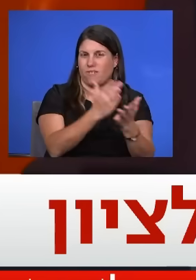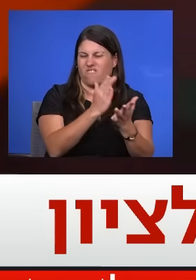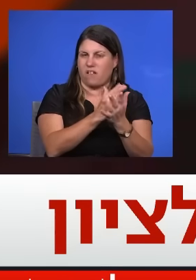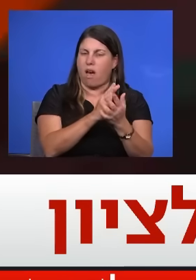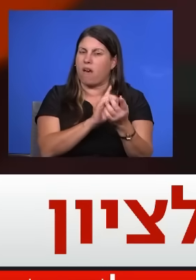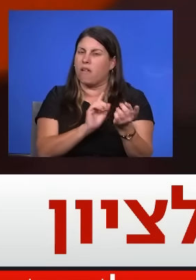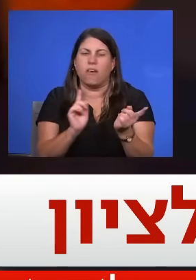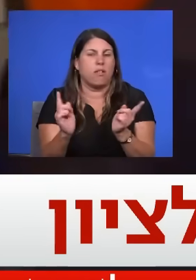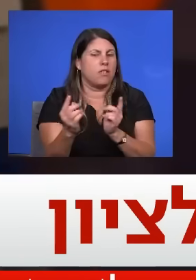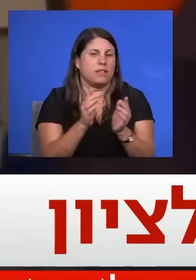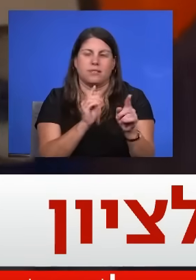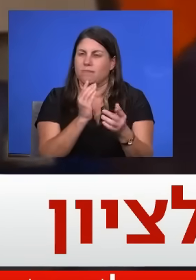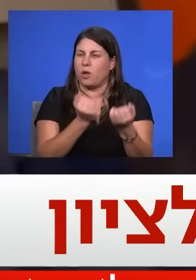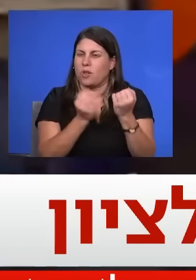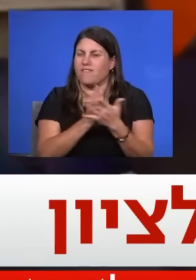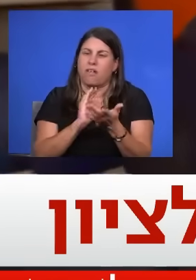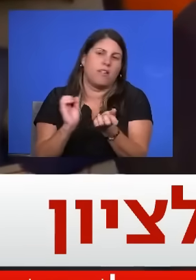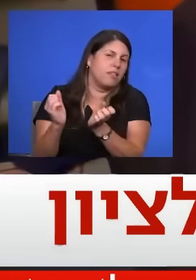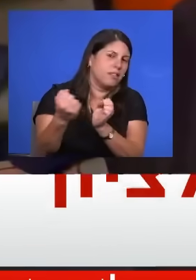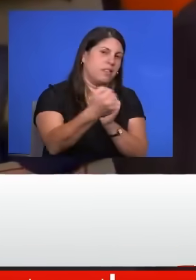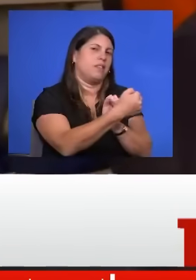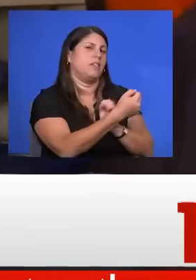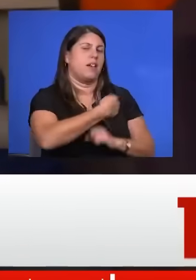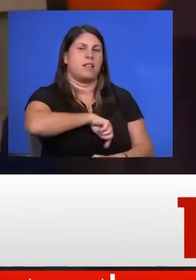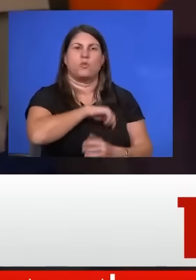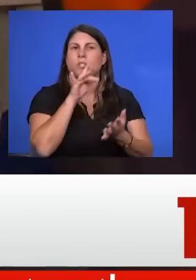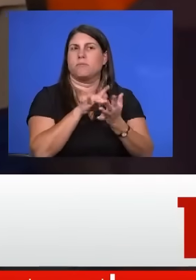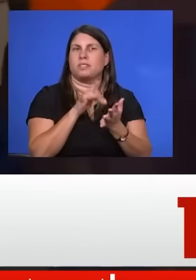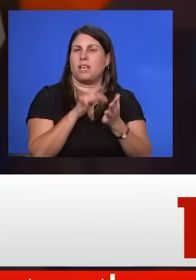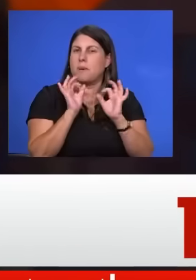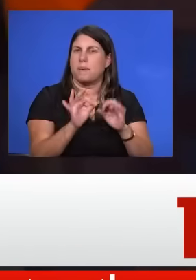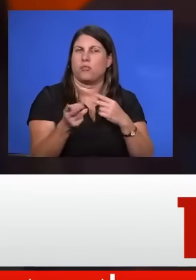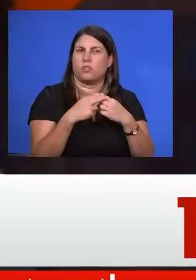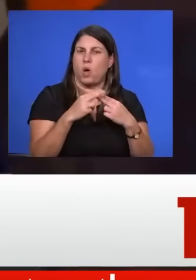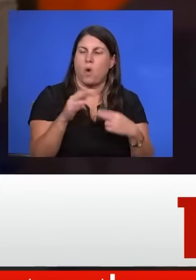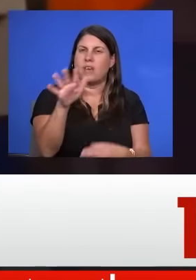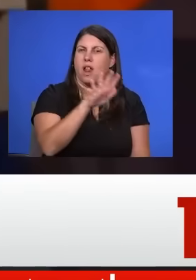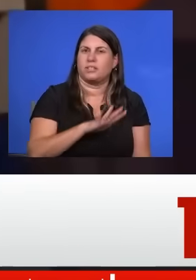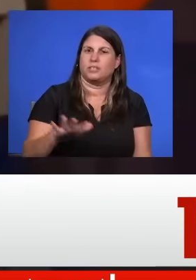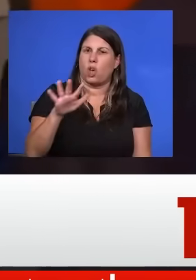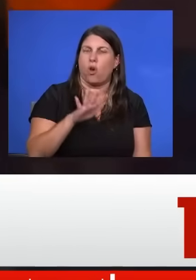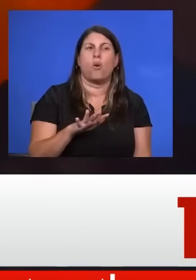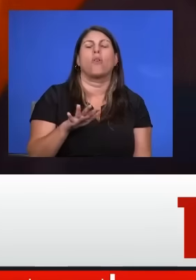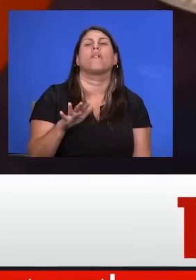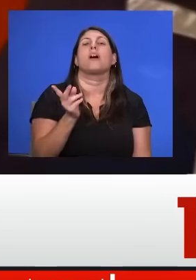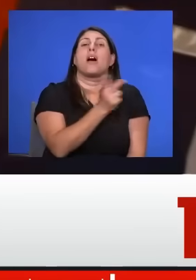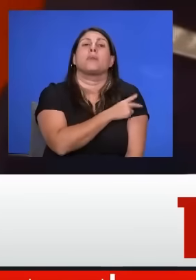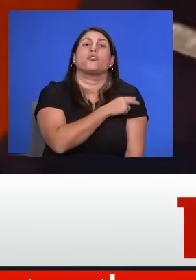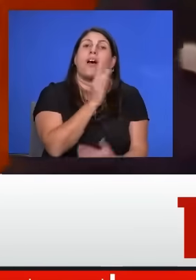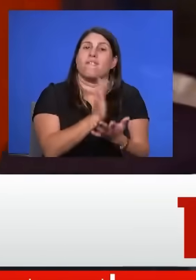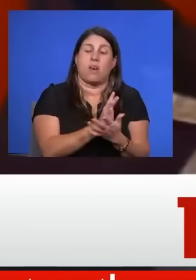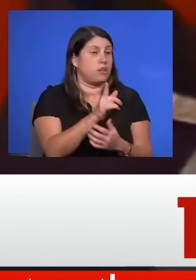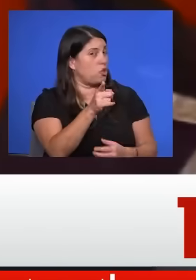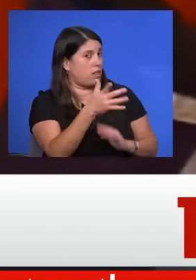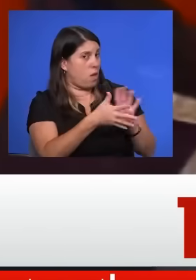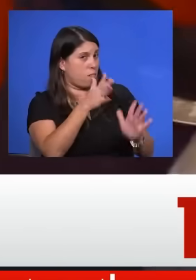אנחנו ממש נמצאים קרוב לזירה, המשטרה כבר נמצאת כאן. כשאתה אומר זירה, בעיקר המולה.